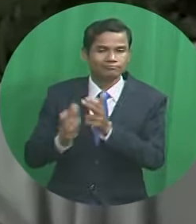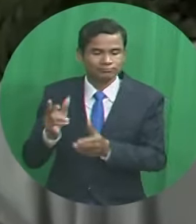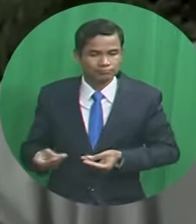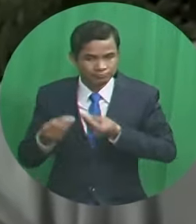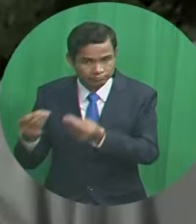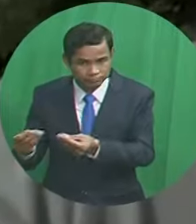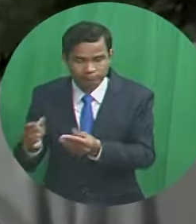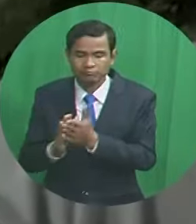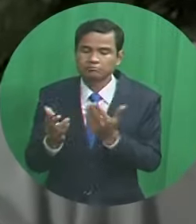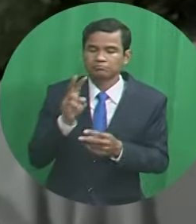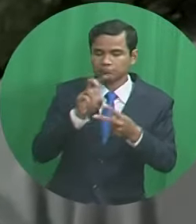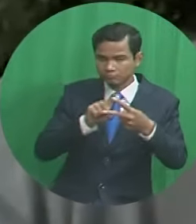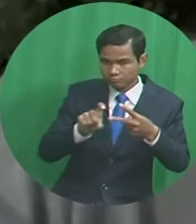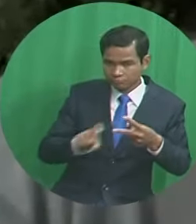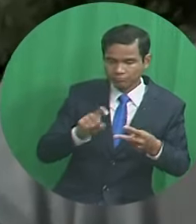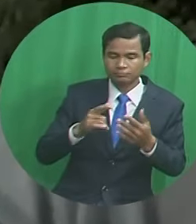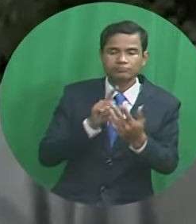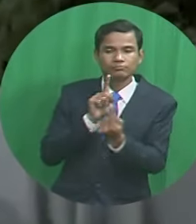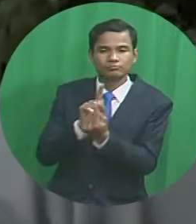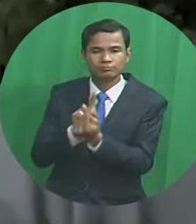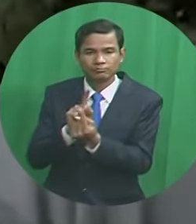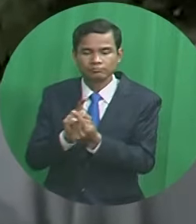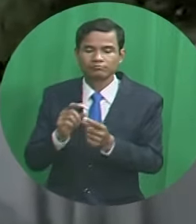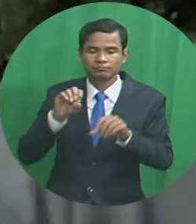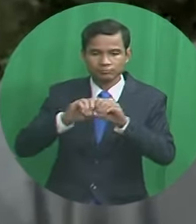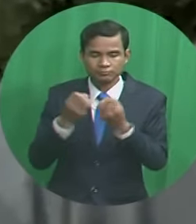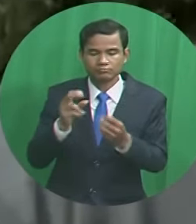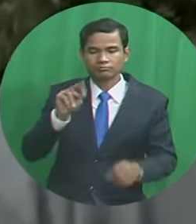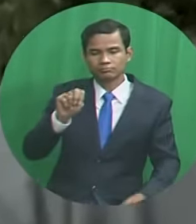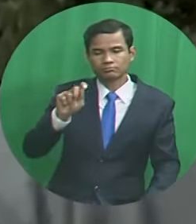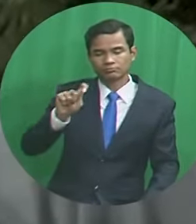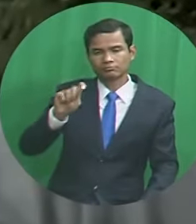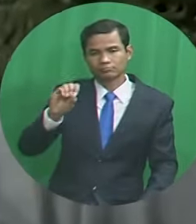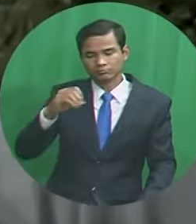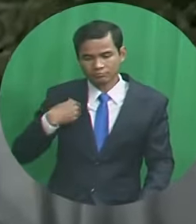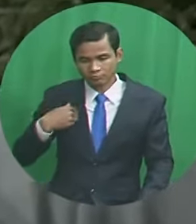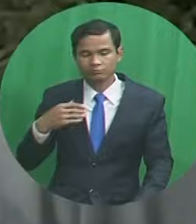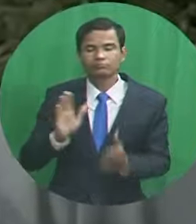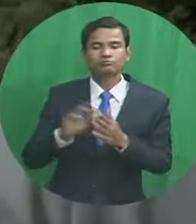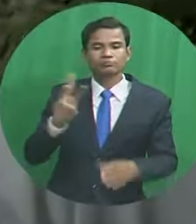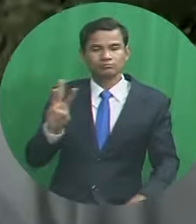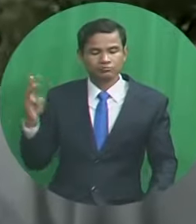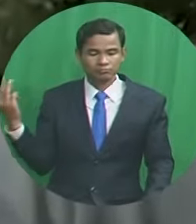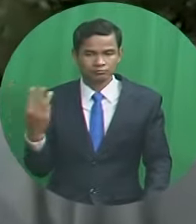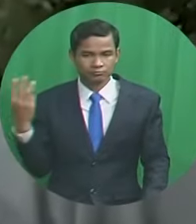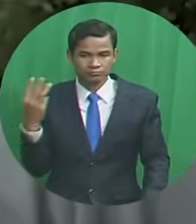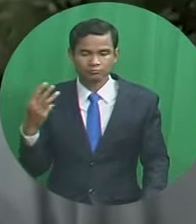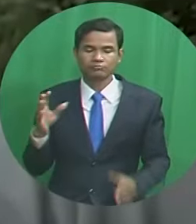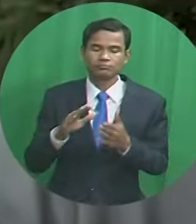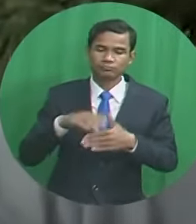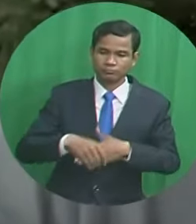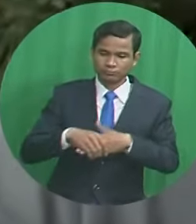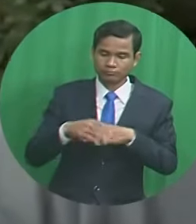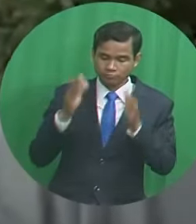ទៅជាង2សប្ដាហ៍ក្រោយពីមានជំនួបកម្ពុជារបស់អង្គការអូតង់នៅទីក្រុងវ៉ាស៊ីនតោនដែលនៅទីនោះក្រុមសម្ព័ន្ធមិត្តបាន